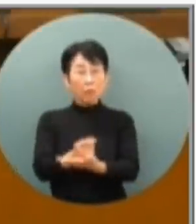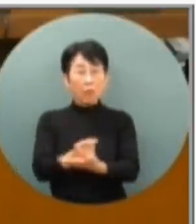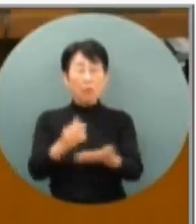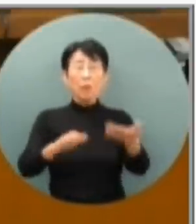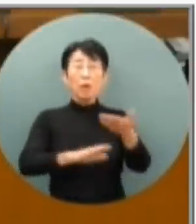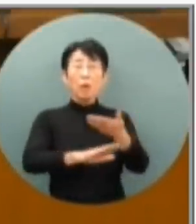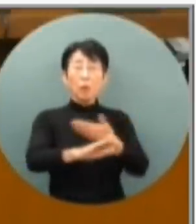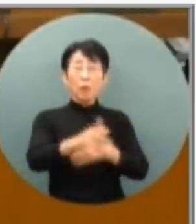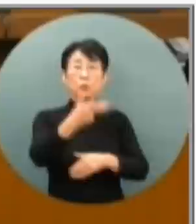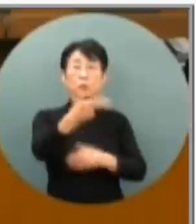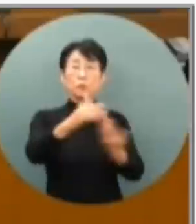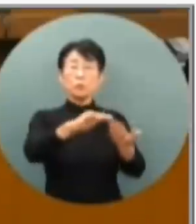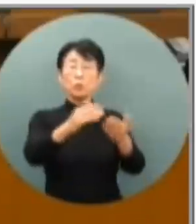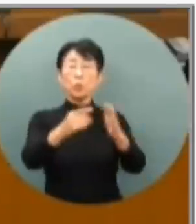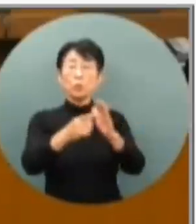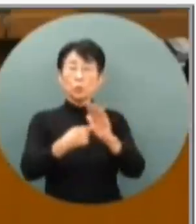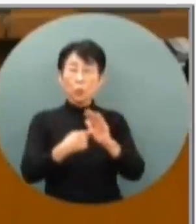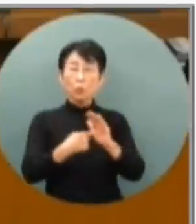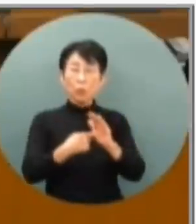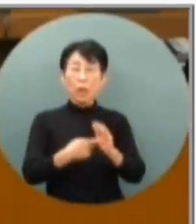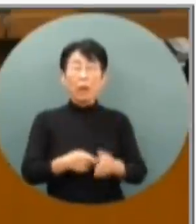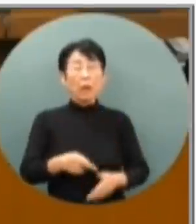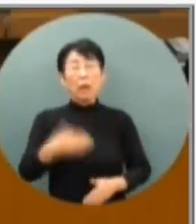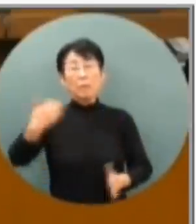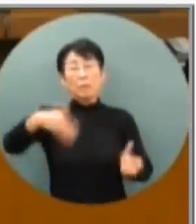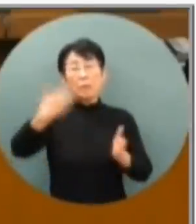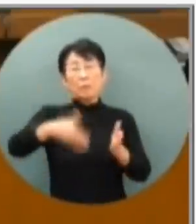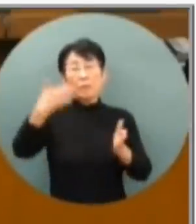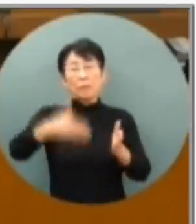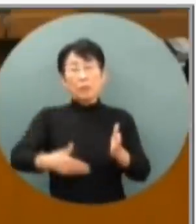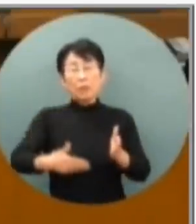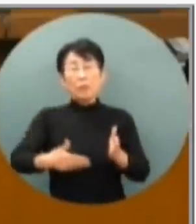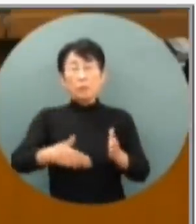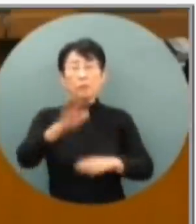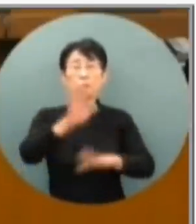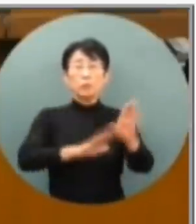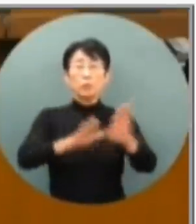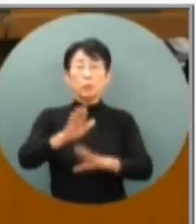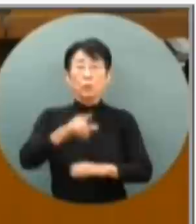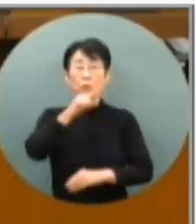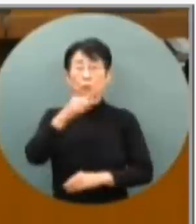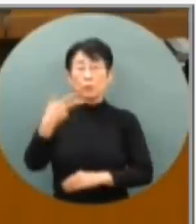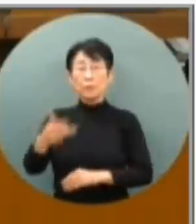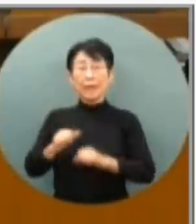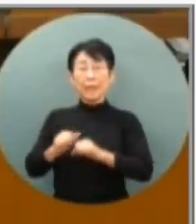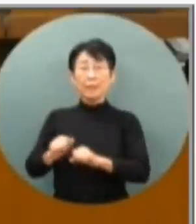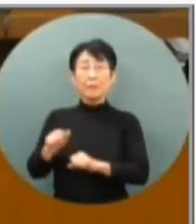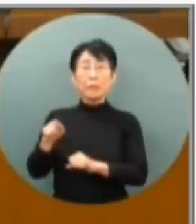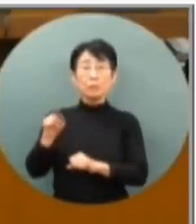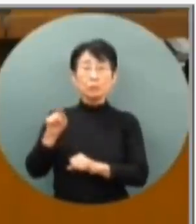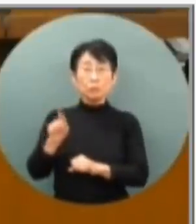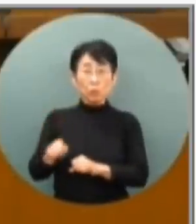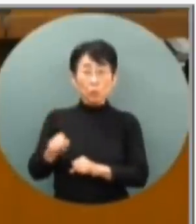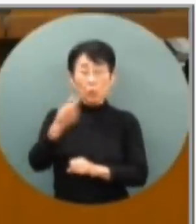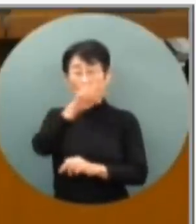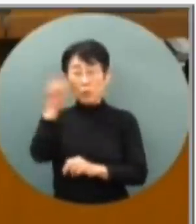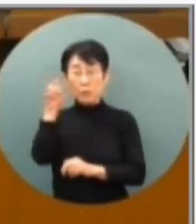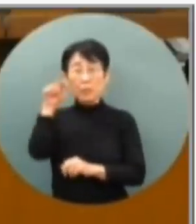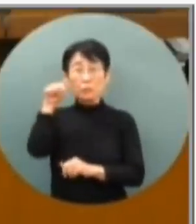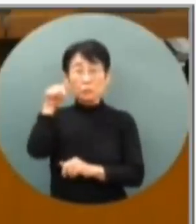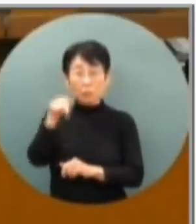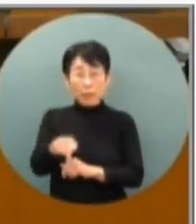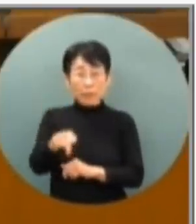村はまだようやらんという状況です。でただ鳥取市さんがされている、そのモニタリングの中